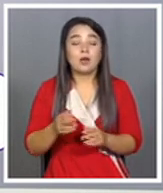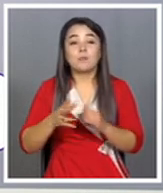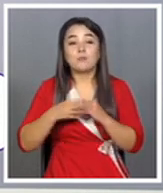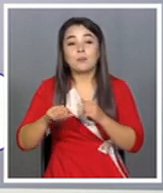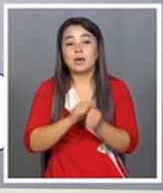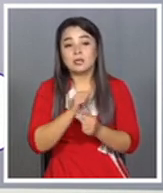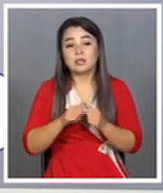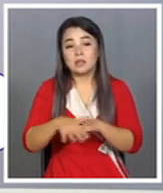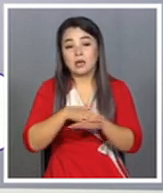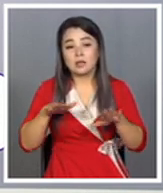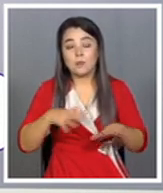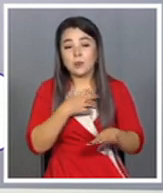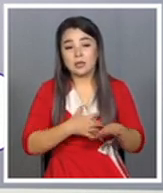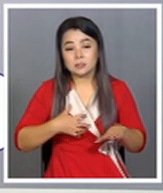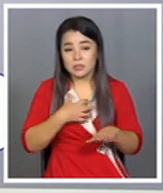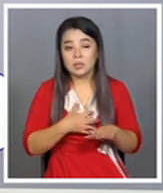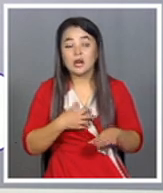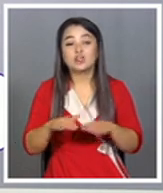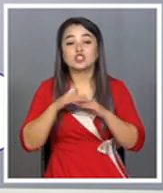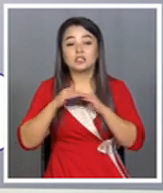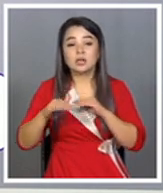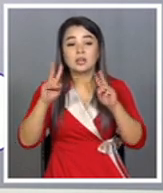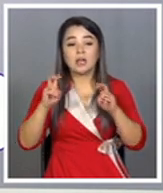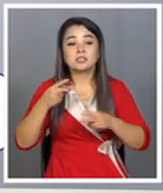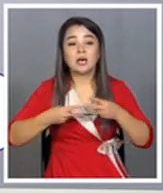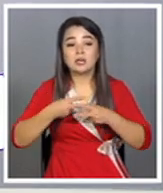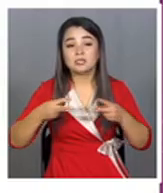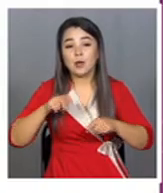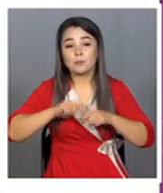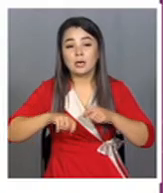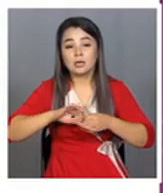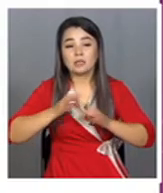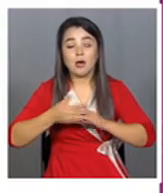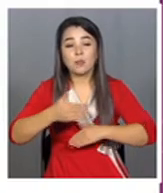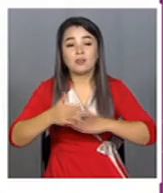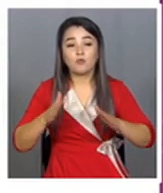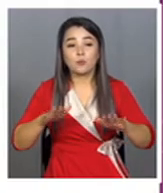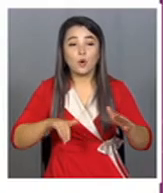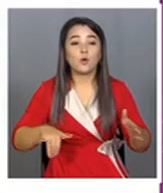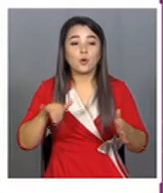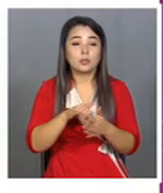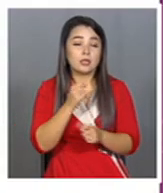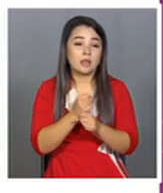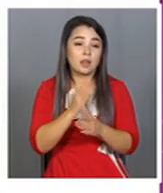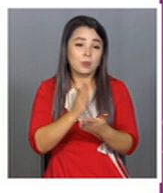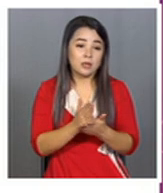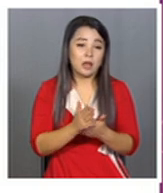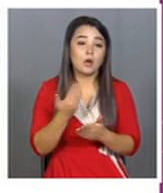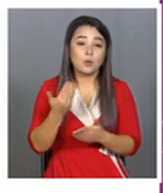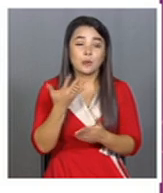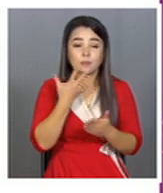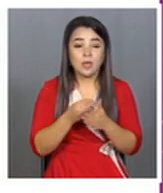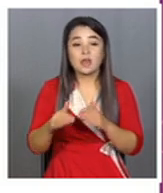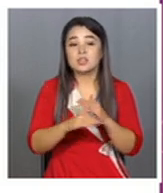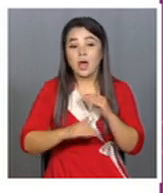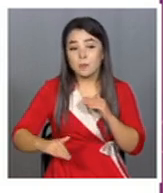Материктің негізін жер қыртысының салыстырмалы түрде тұрақты бөлігі платформа құрайды. Ал оның